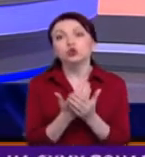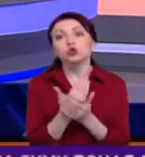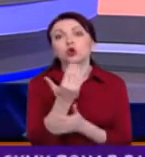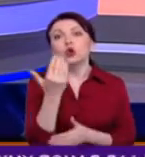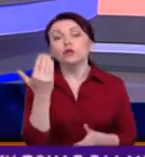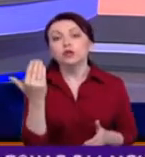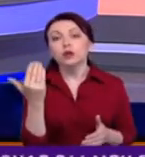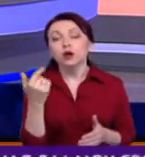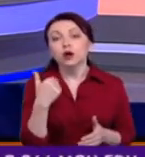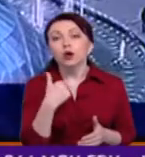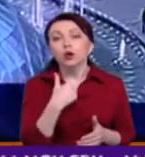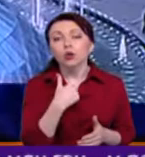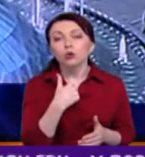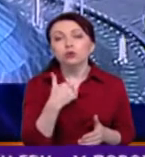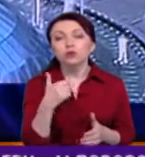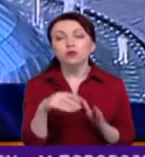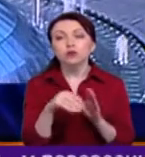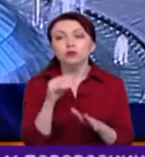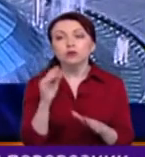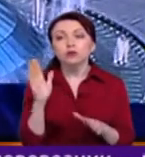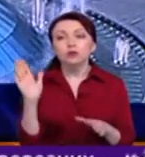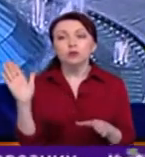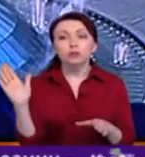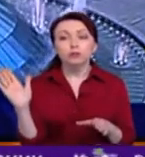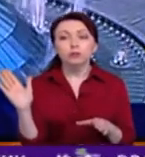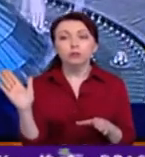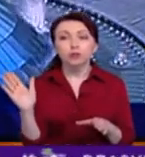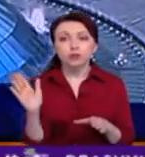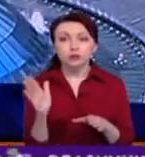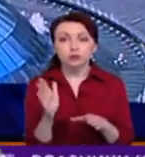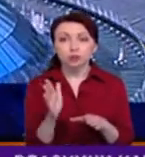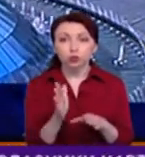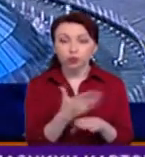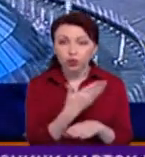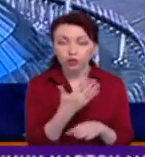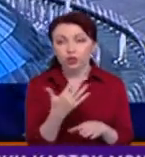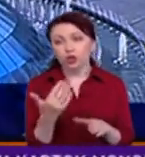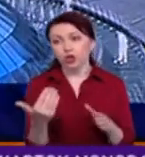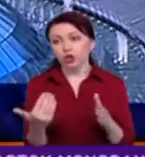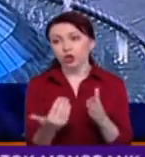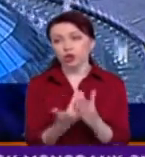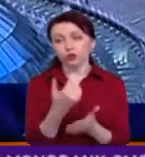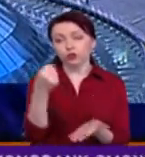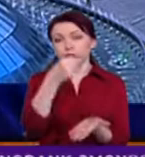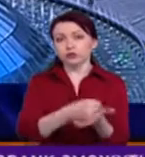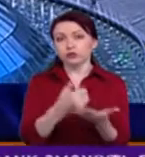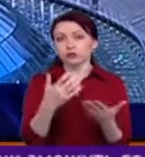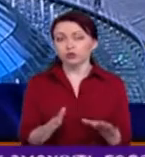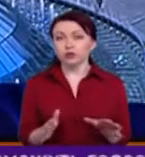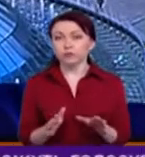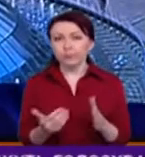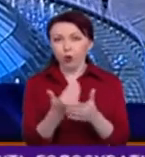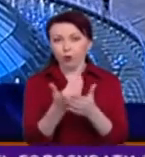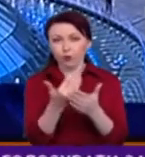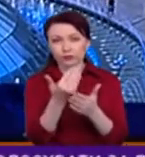суду проголосували за ставку Шевчука і призначили нового голову Конституційного суду. Вже призначили нового. Новини оновлюються. Значить,